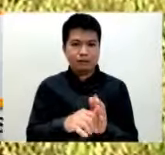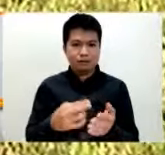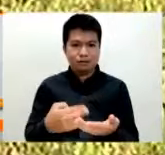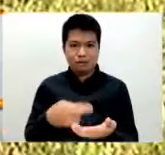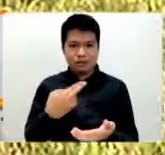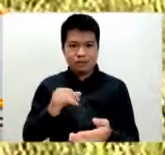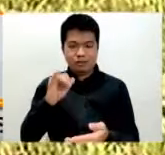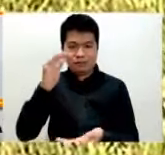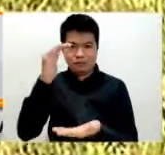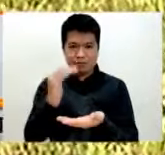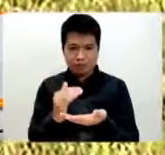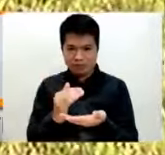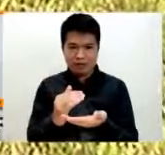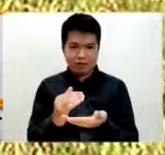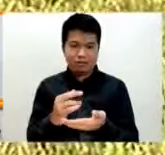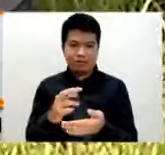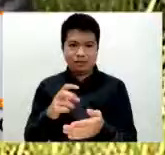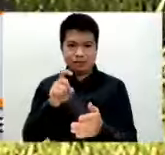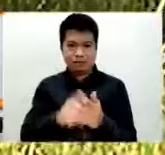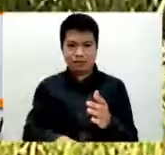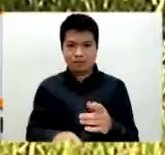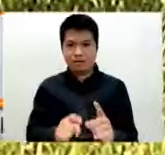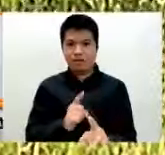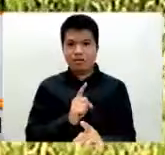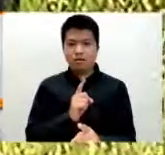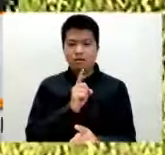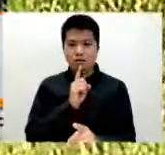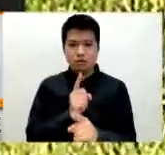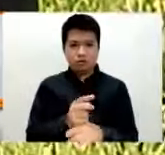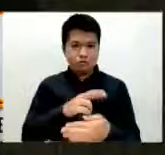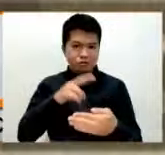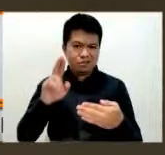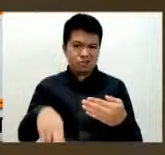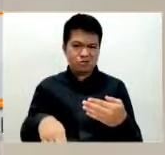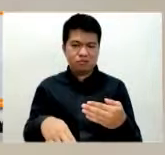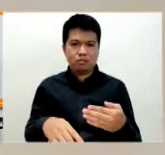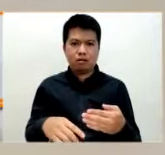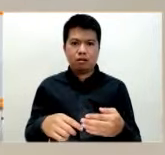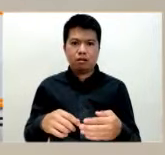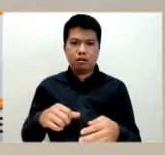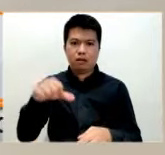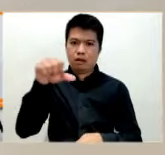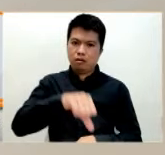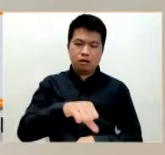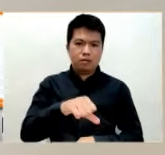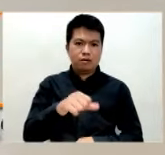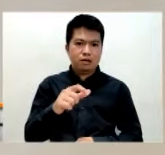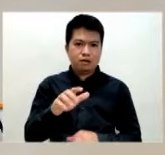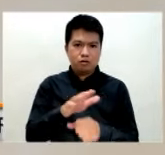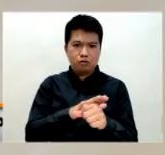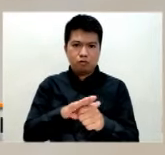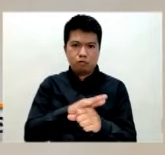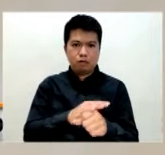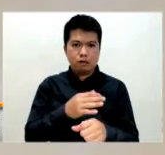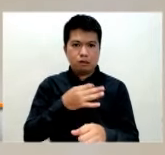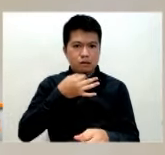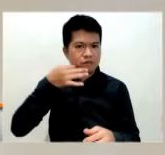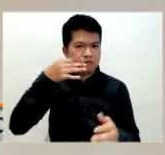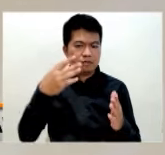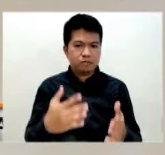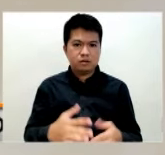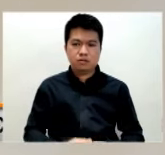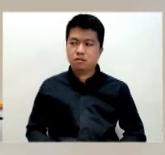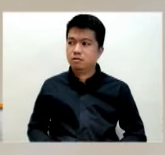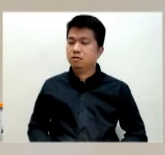Ang resulta, siguradong malulugi na naman daw ang mga lokal na magsasaka. Even today, may mga reports na kaming natatanggap